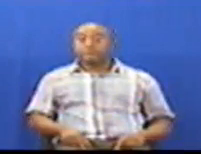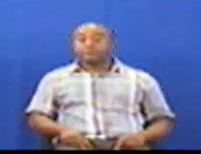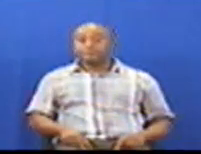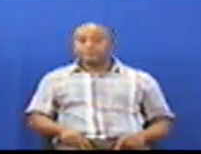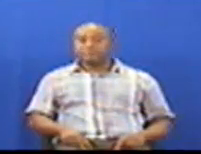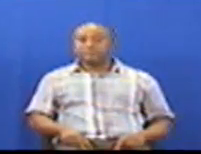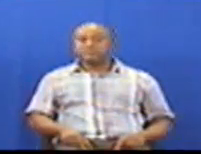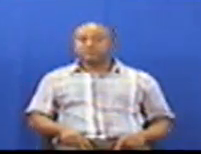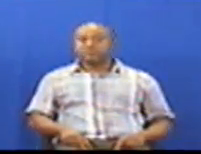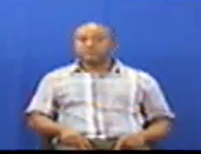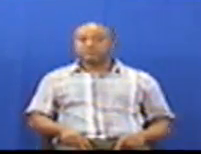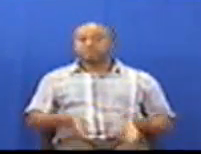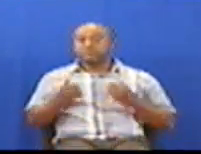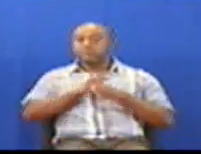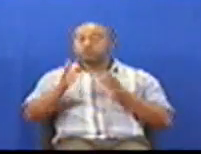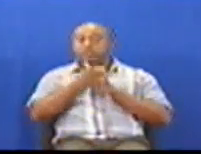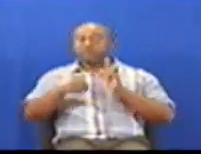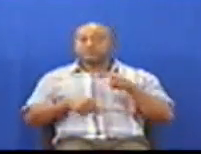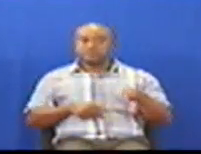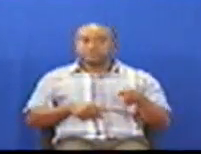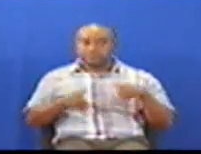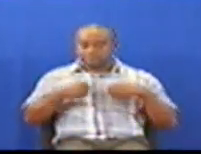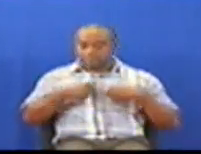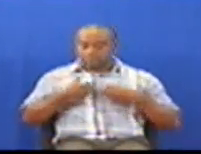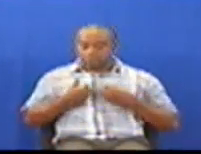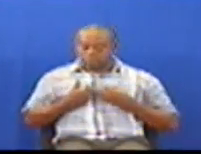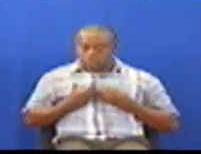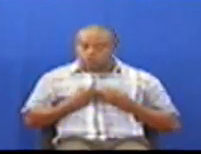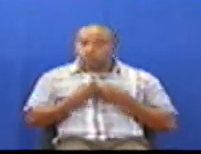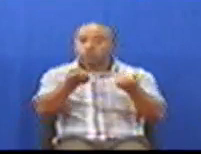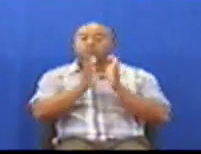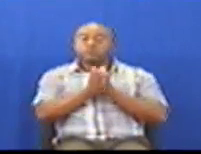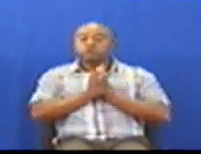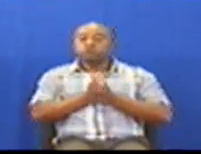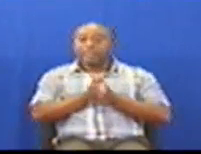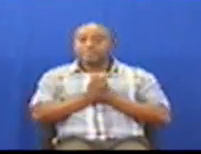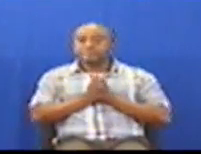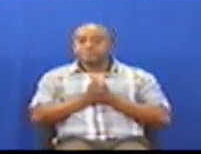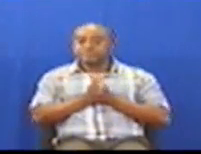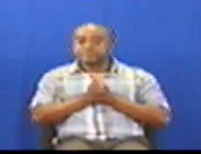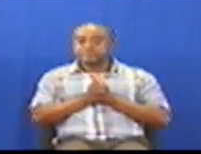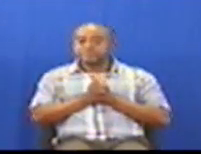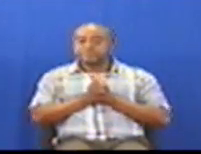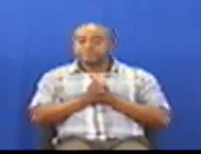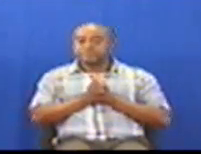nichukue nafasi hii kutoa shukrani za dhati